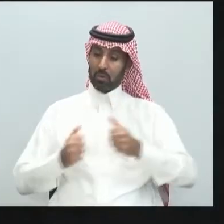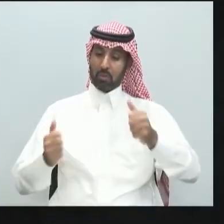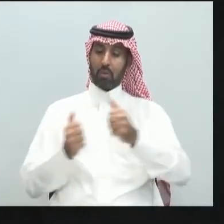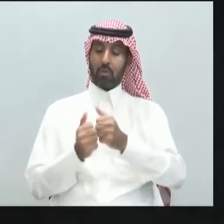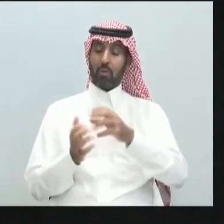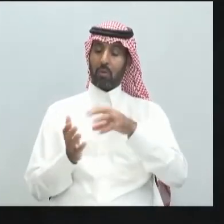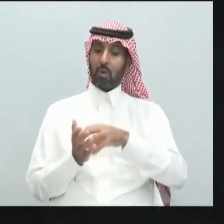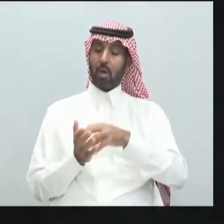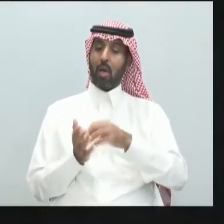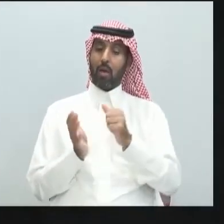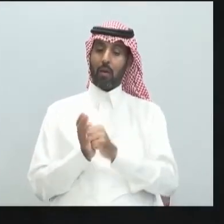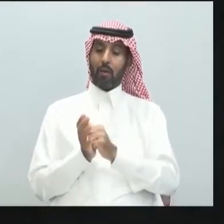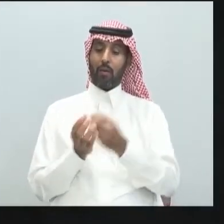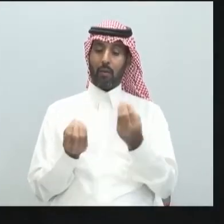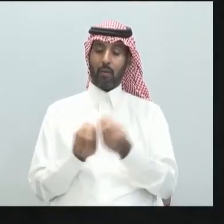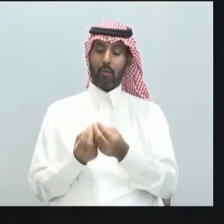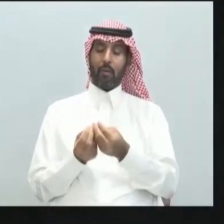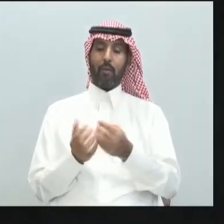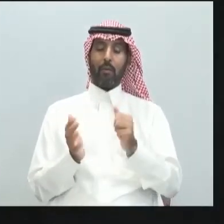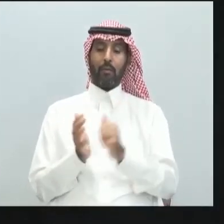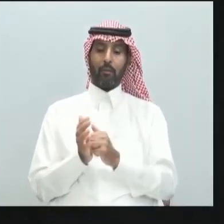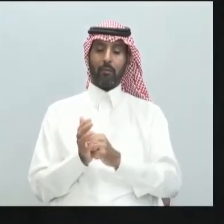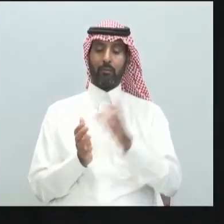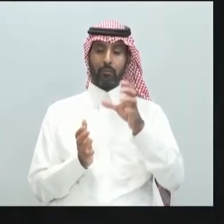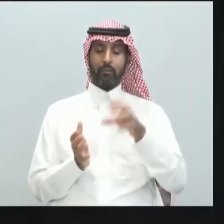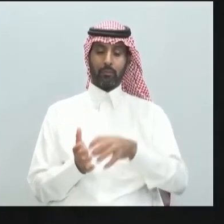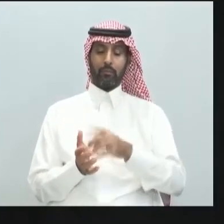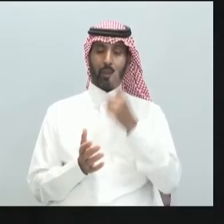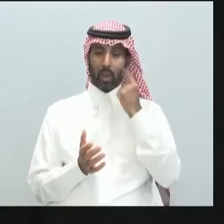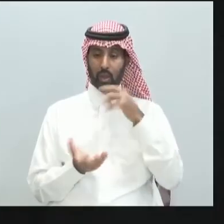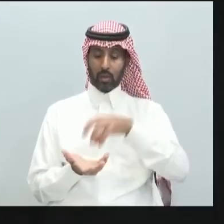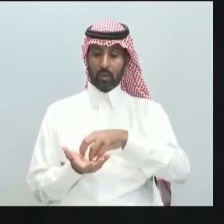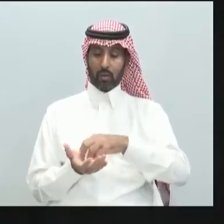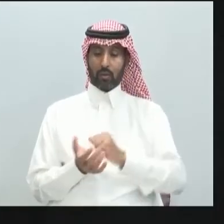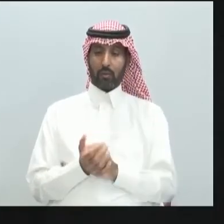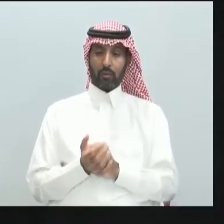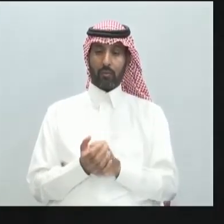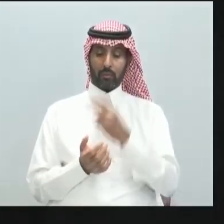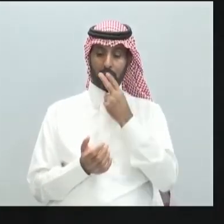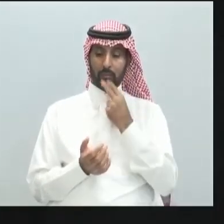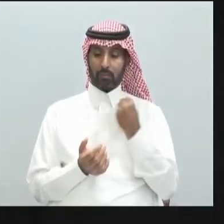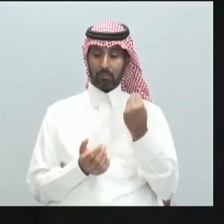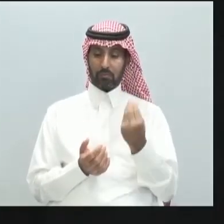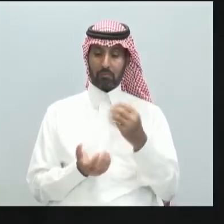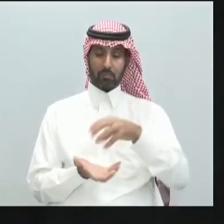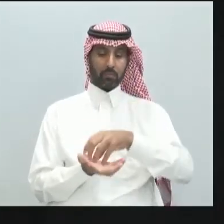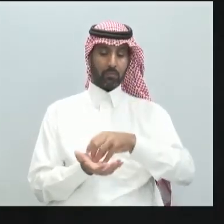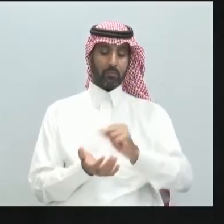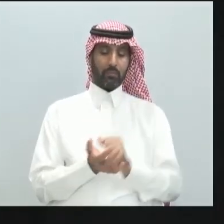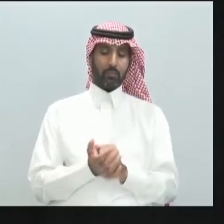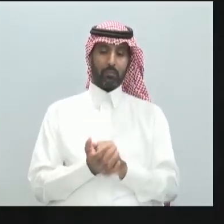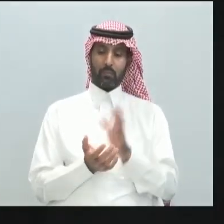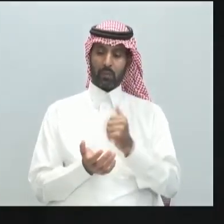كل من يعز علينا من الاباء والامهات في ذلك نحن نحرص على ان يكون هذا المكان نظيفا